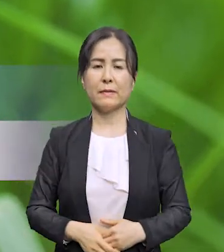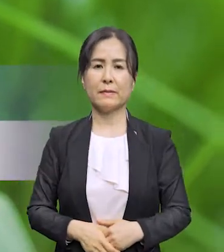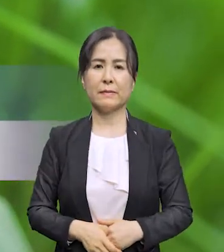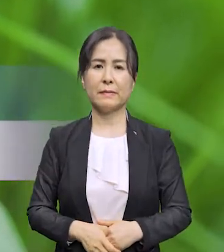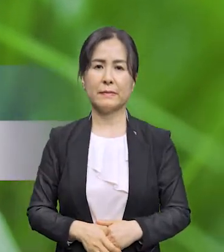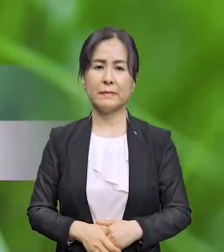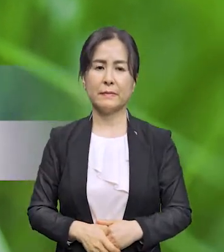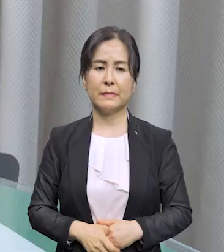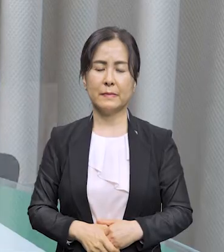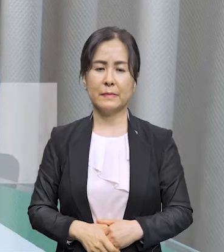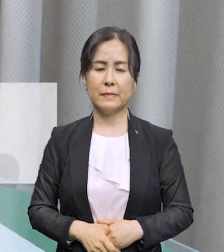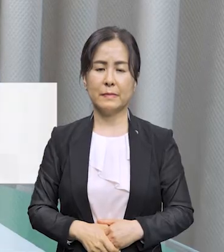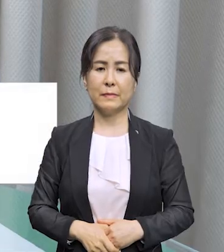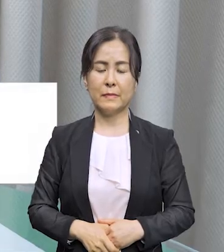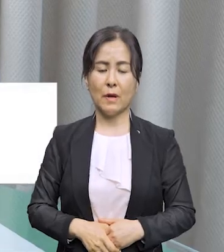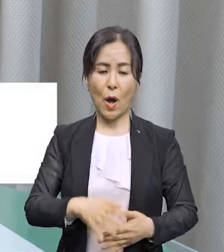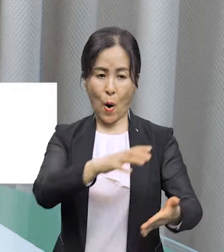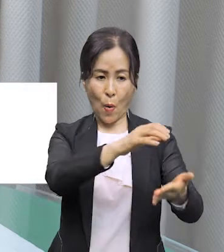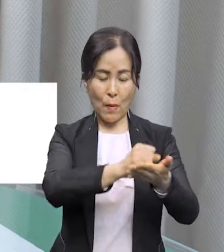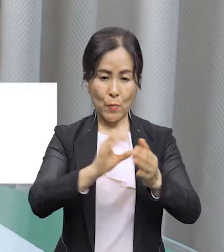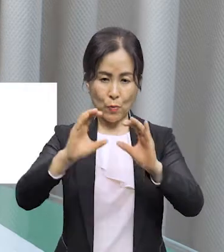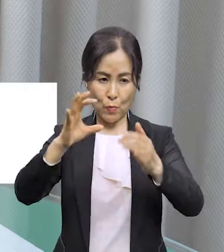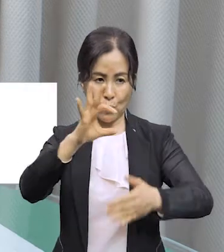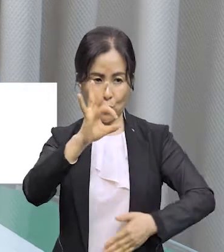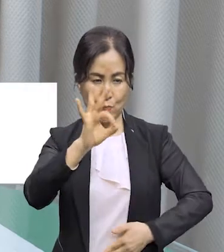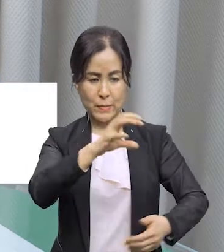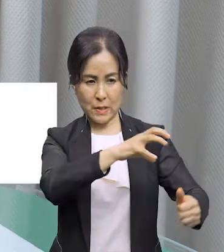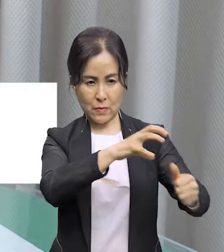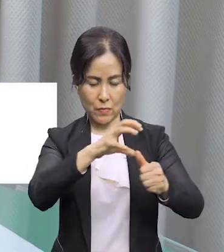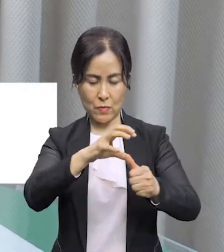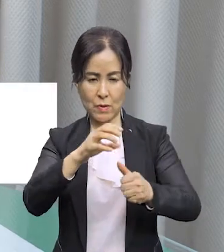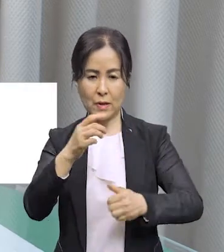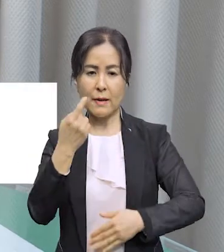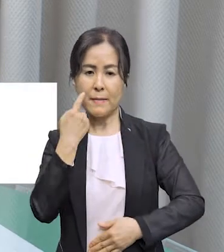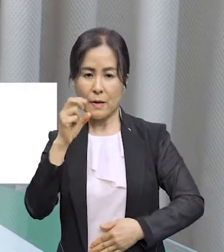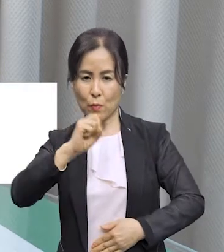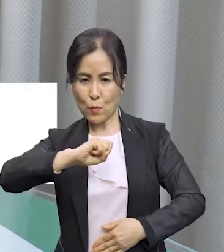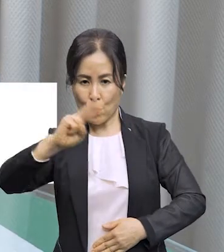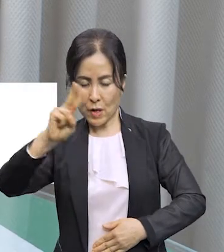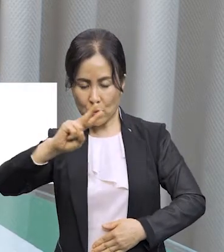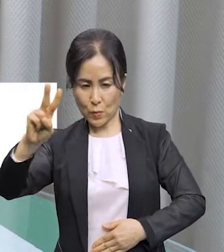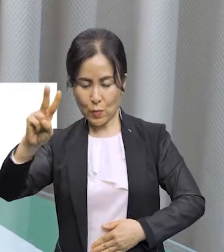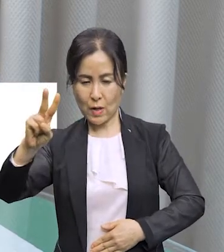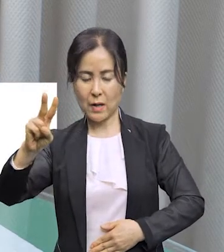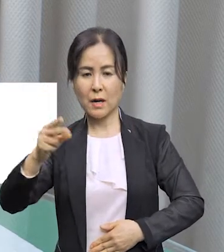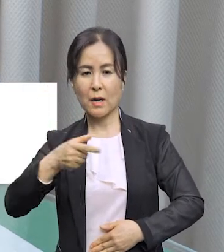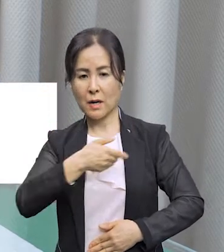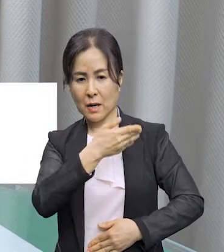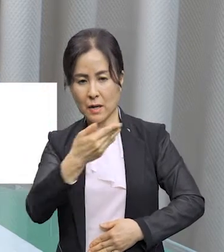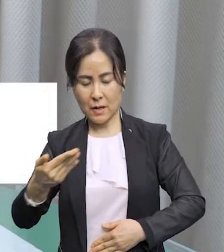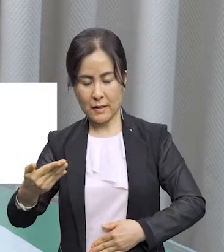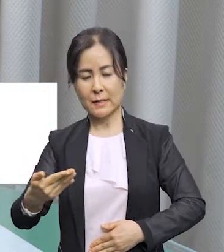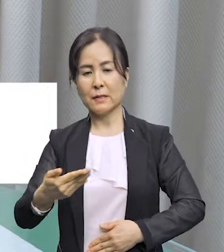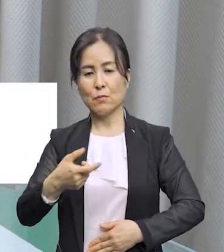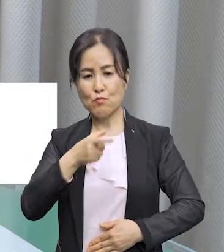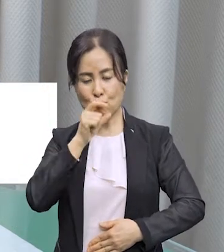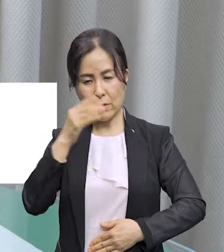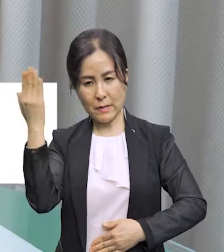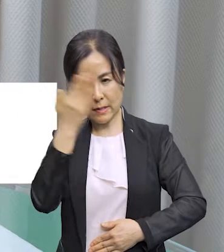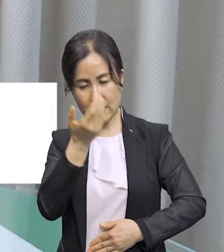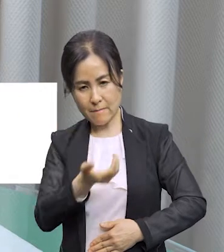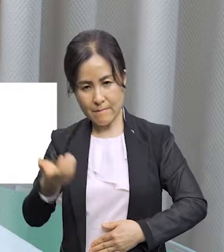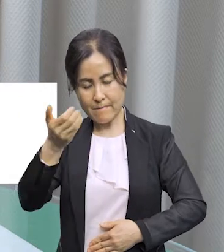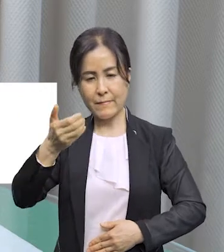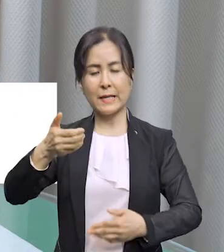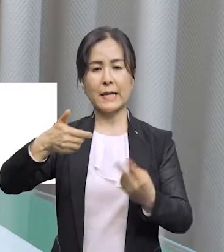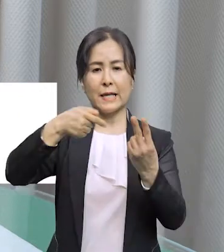계획입니다. 우리 시는 확보된 국비를 활용해 영산강 제1지류인 황룡강의 수질을 2등급 이상으로